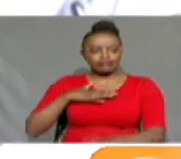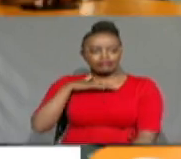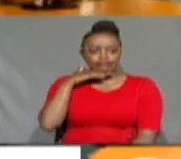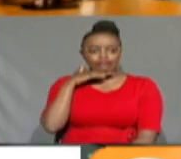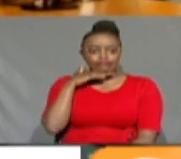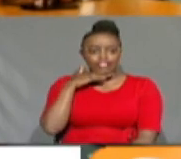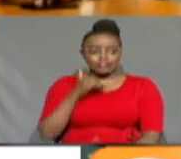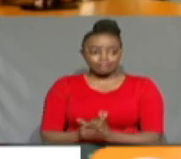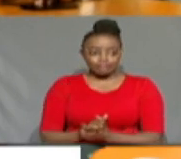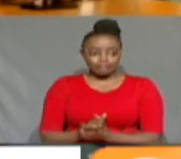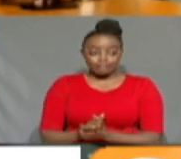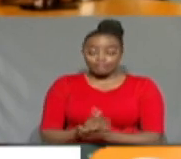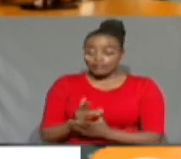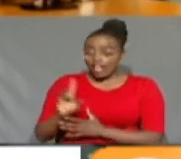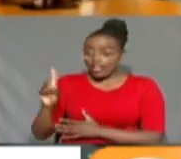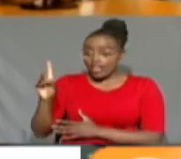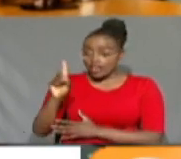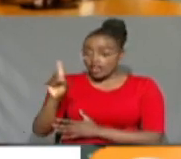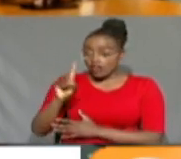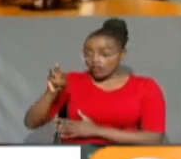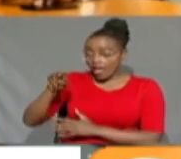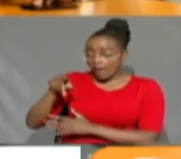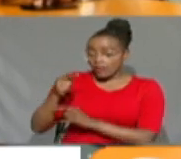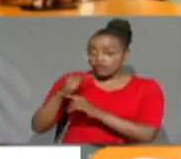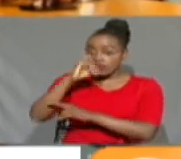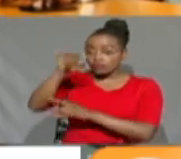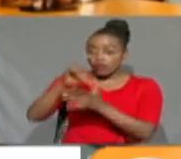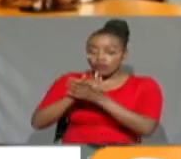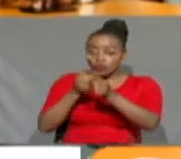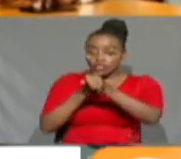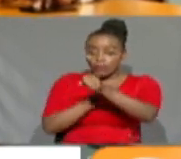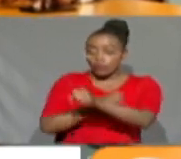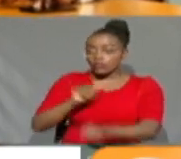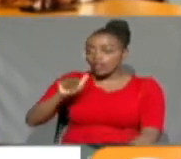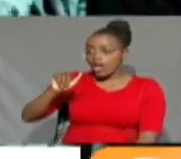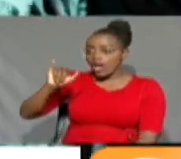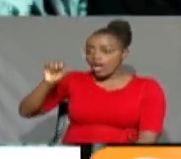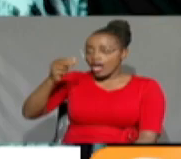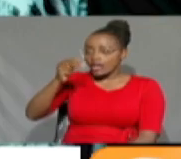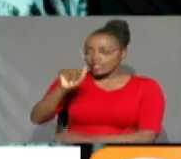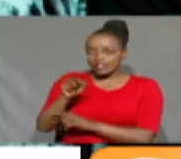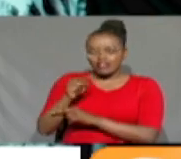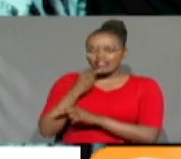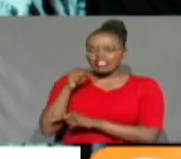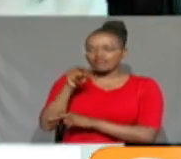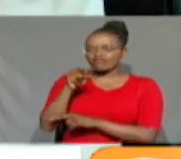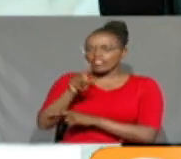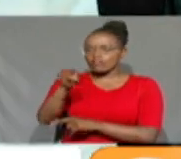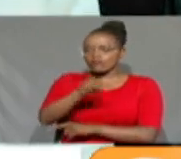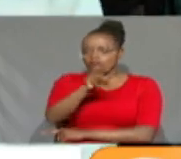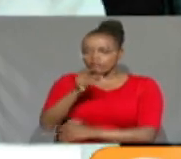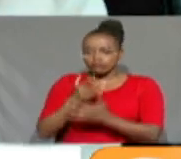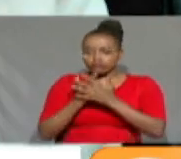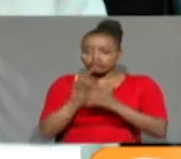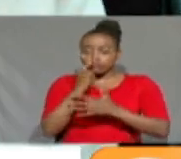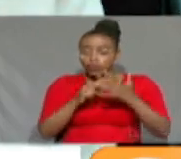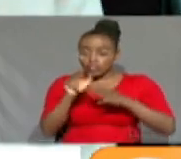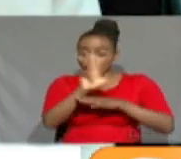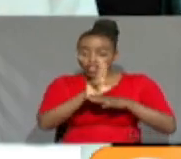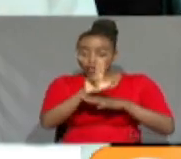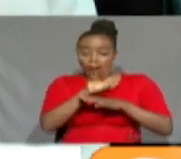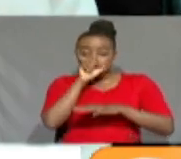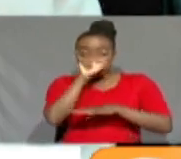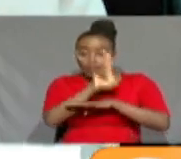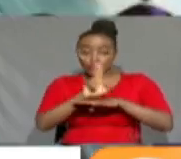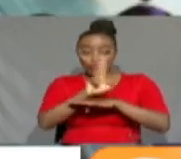tena nyingi. Hapa jijini Nairobi, wabunge wa Jubilee wanaomuunga mkono Jumwa wakikashifu kukamatwa kwake wakitaja kama utumizi